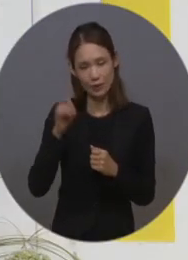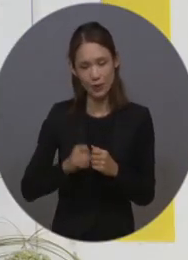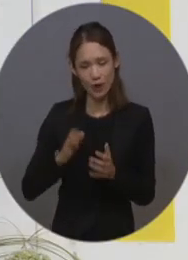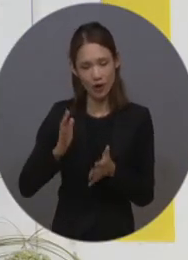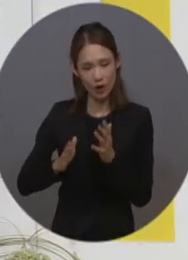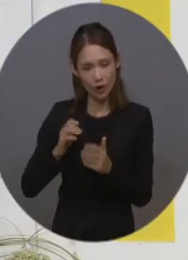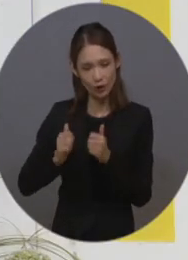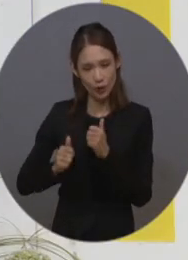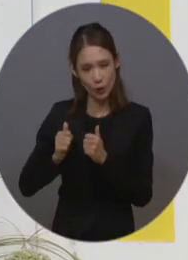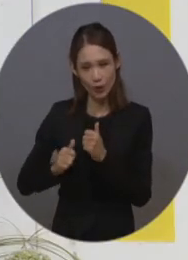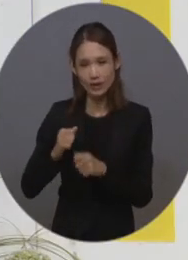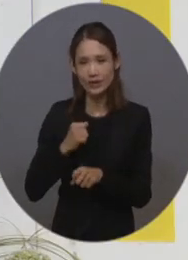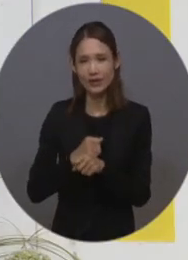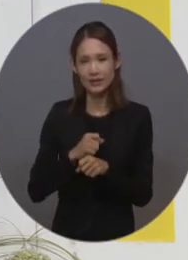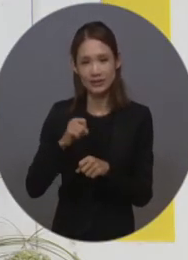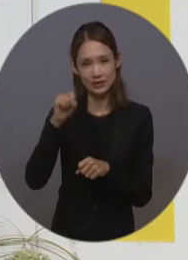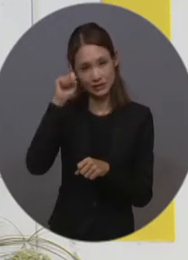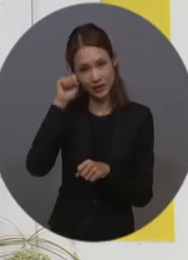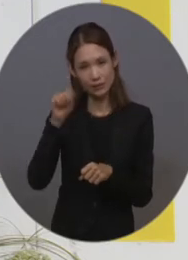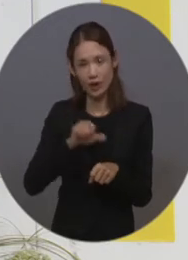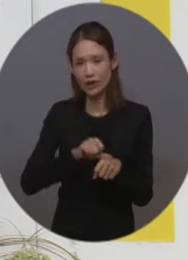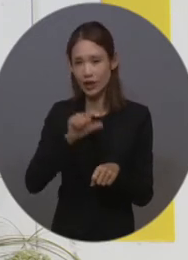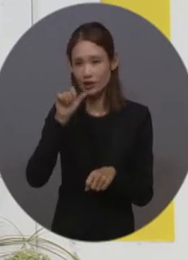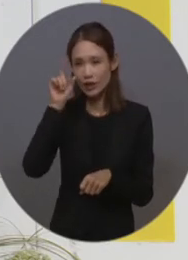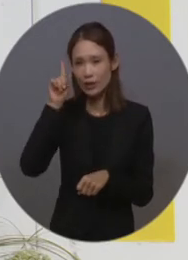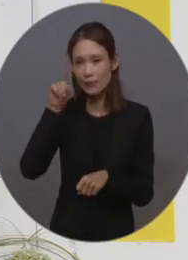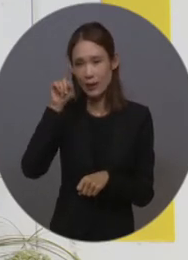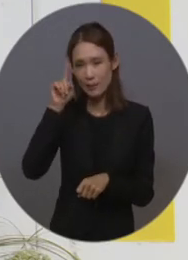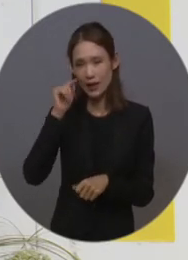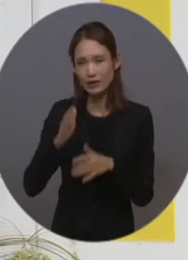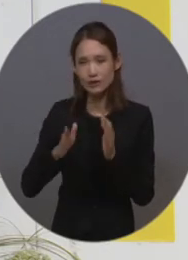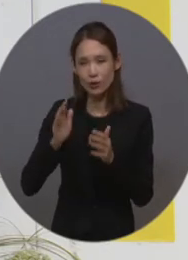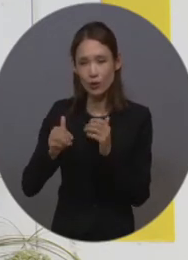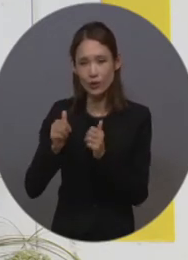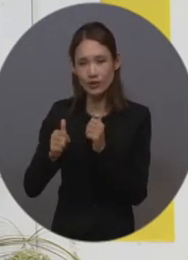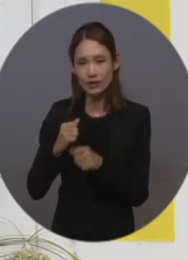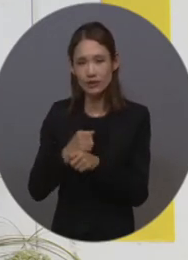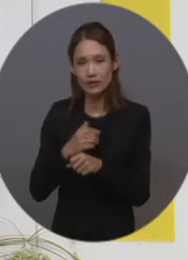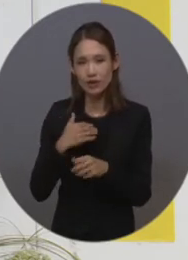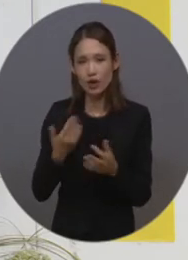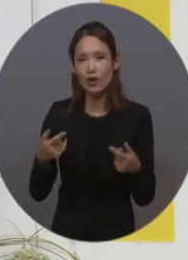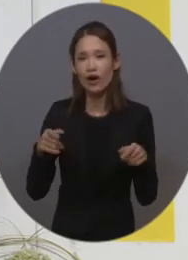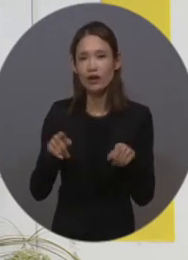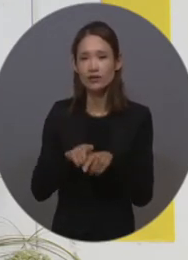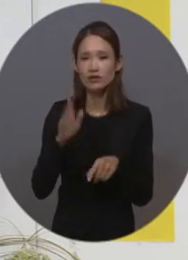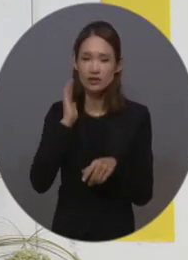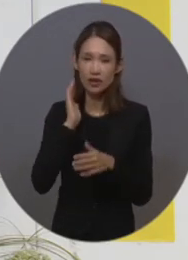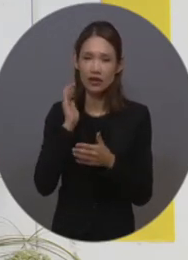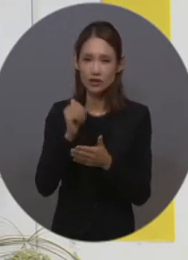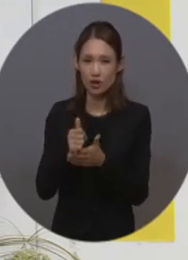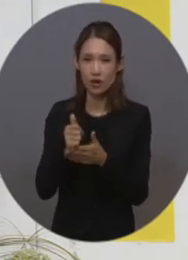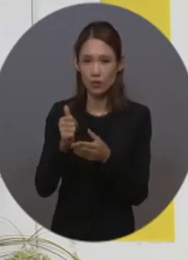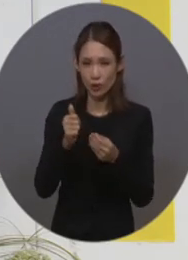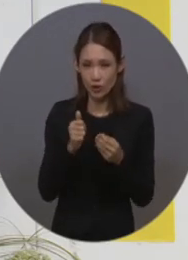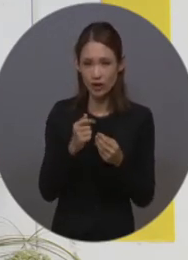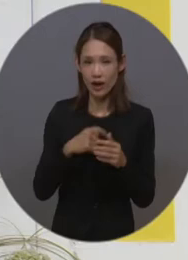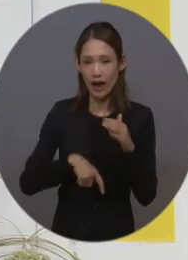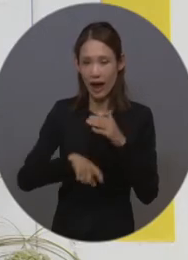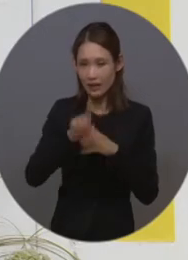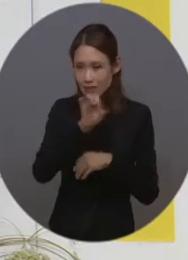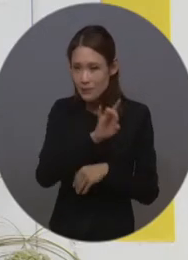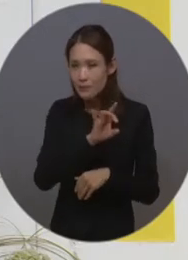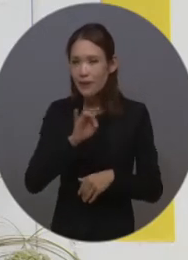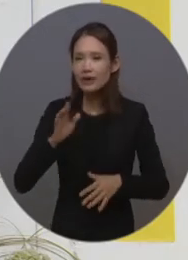하거든요. 그러시죠. 언론에 많이 보도됐죠. 새벽 5시에 매일 조깅을 합니다. 아. 네, 저도 같이 이제 대통령 모시고 아침마다 뛰는 거죠.